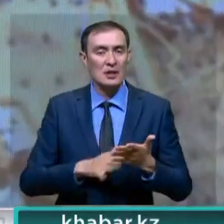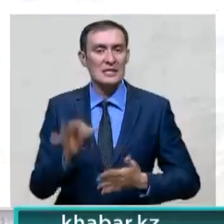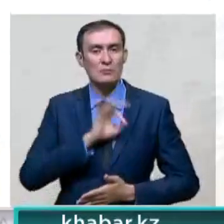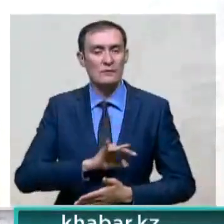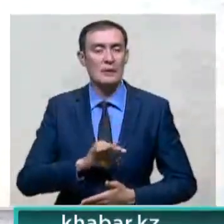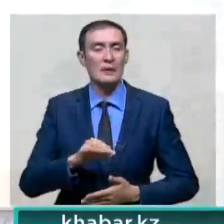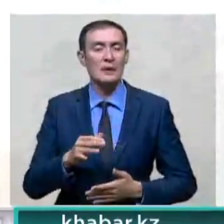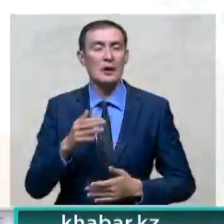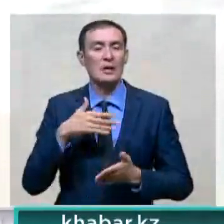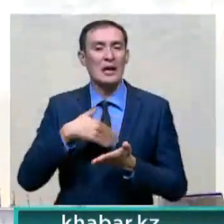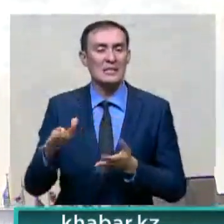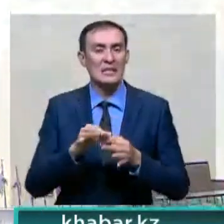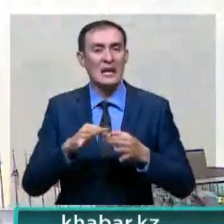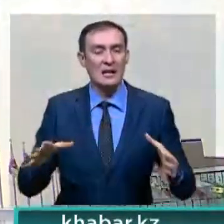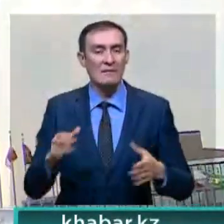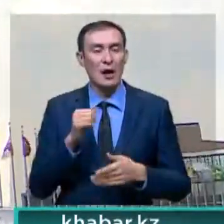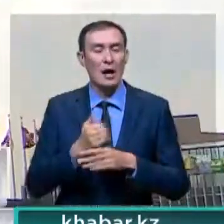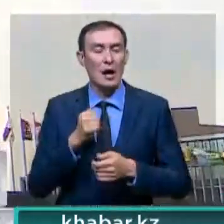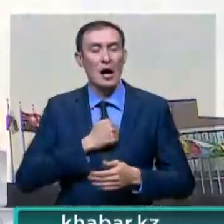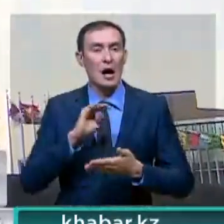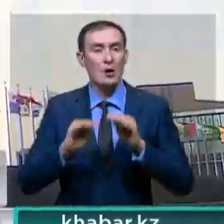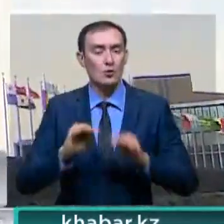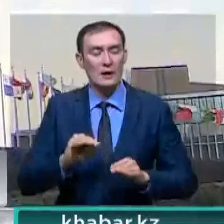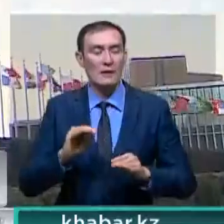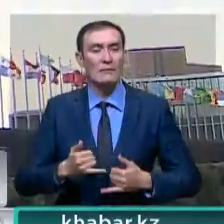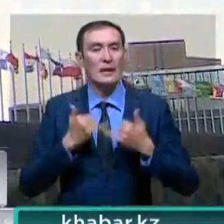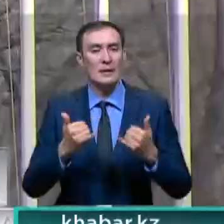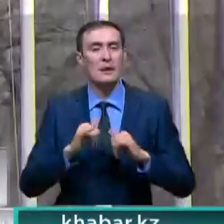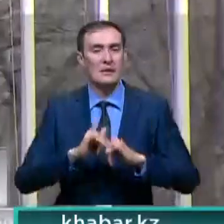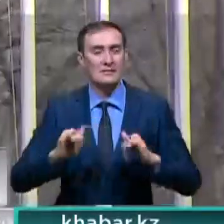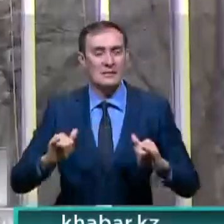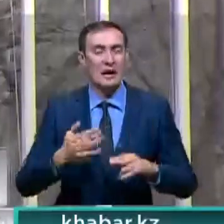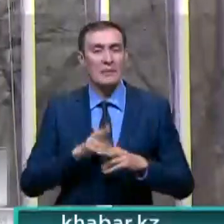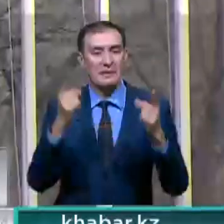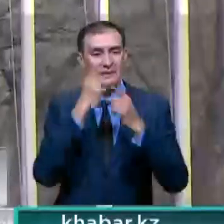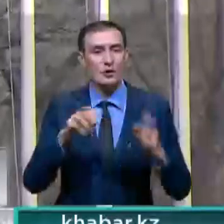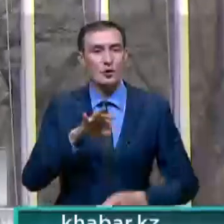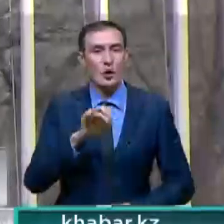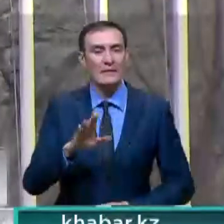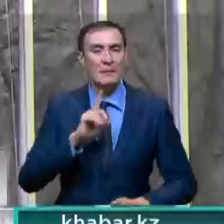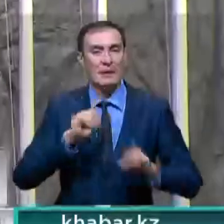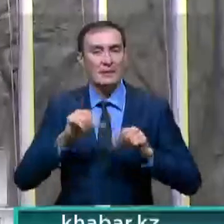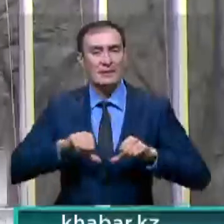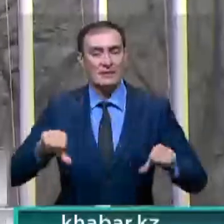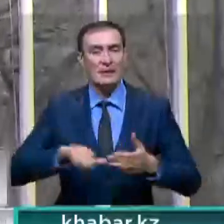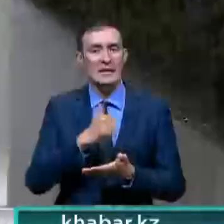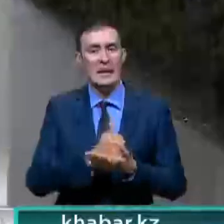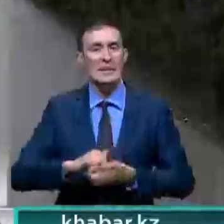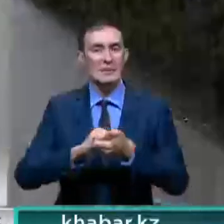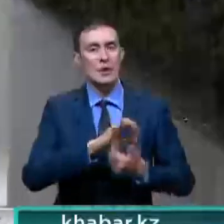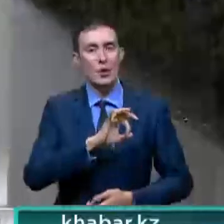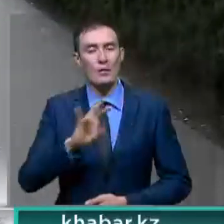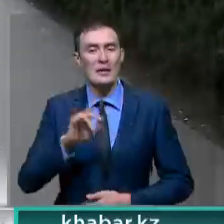использовать преимущество отказа от ядерного оружия во имя человеческого прогресса. Об этом заявил Касым-Жомарт Токаев на пленарном заседании Генассамблеи